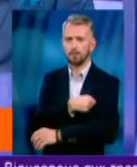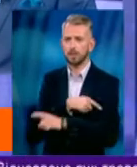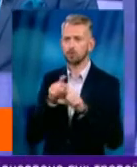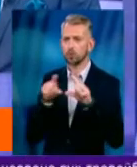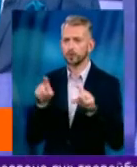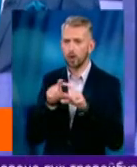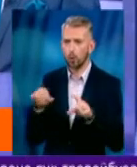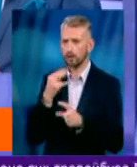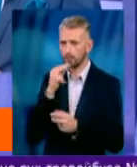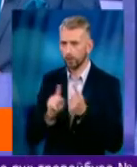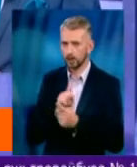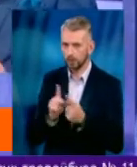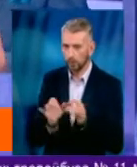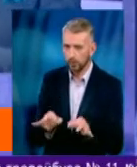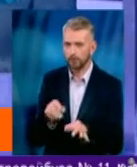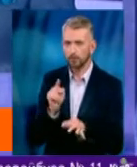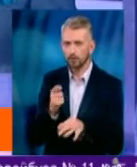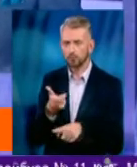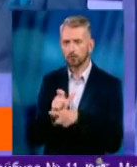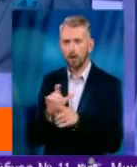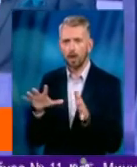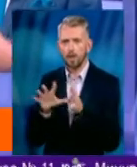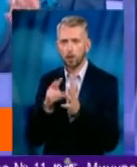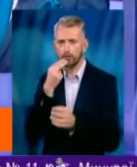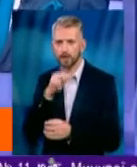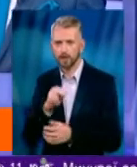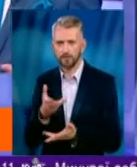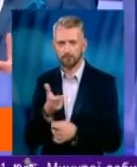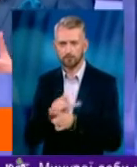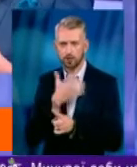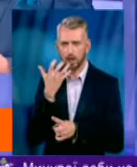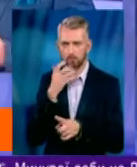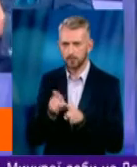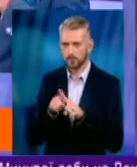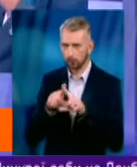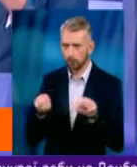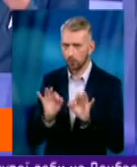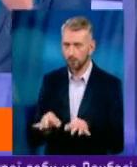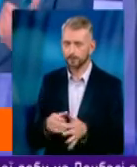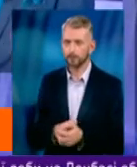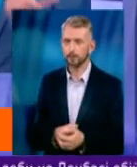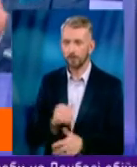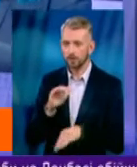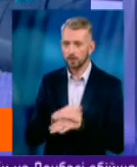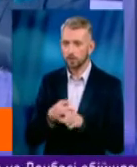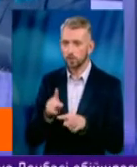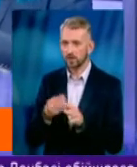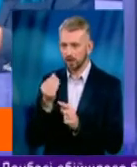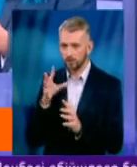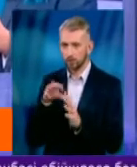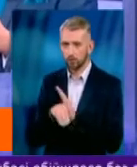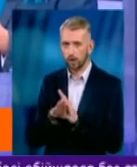установи і модернізуються, так, і вони стають енергоефективними, так само, як і школи. Фактично, це інвестування